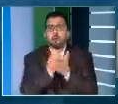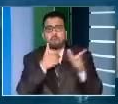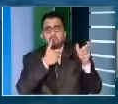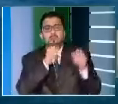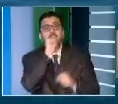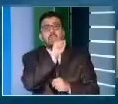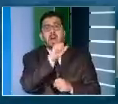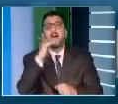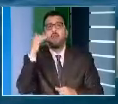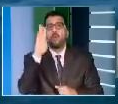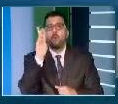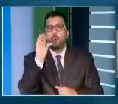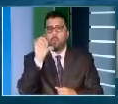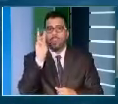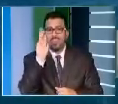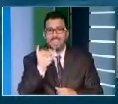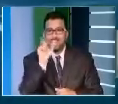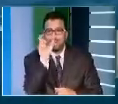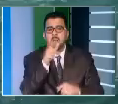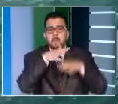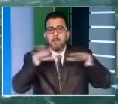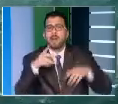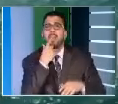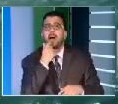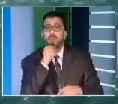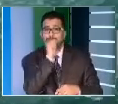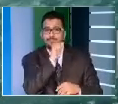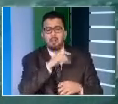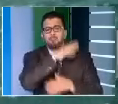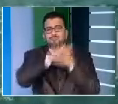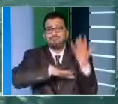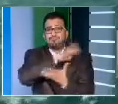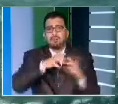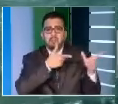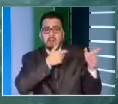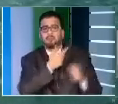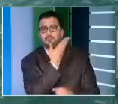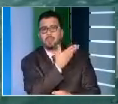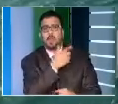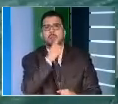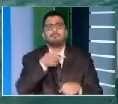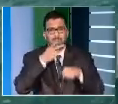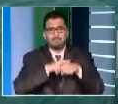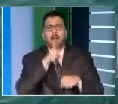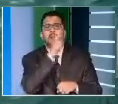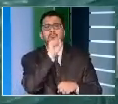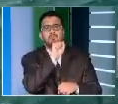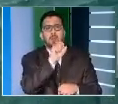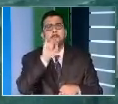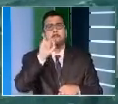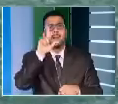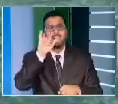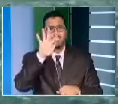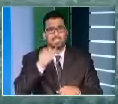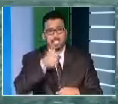الحوثيين والمخلوع صالح الواقعة في البحر الأحمر من ميليشيات الإنقلابيين الحوثيين. وذكرت مصادر متطابقة